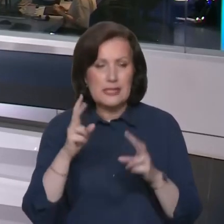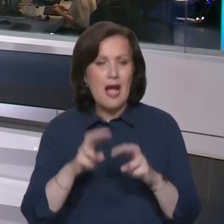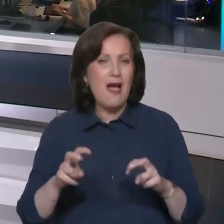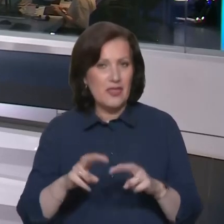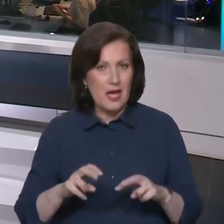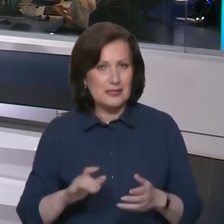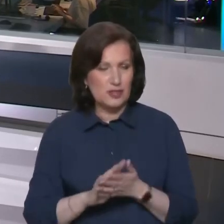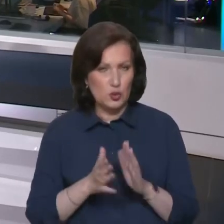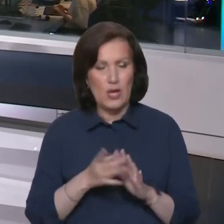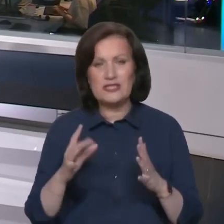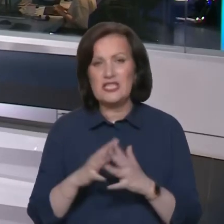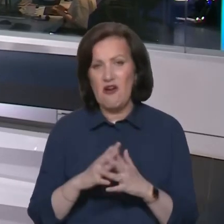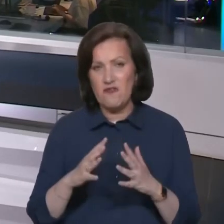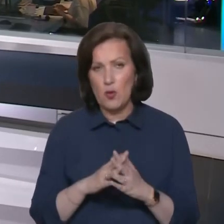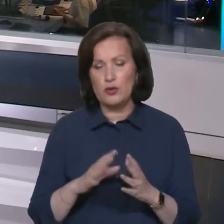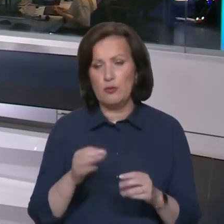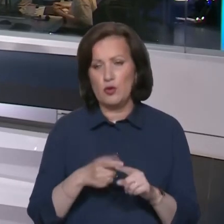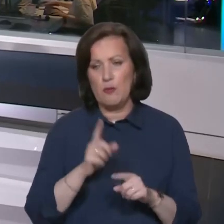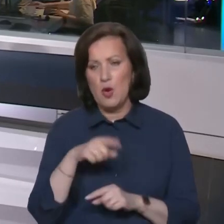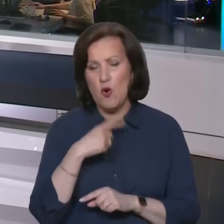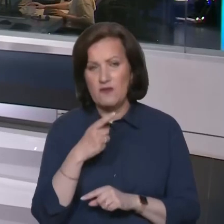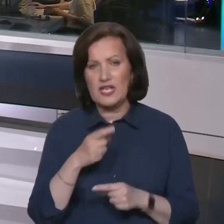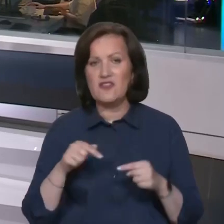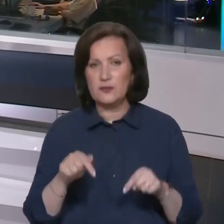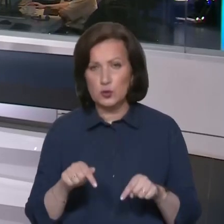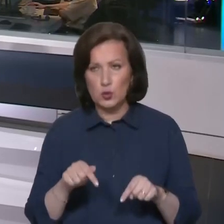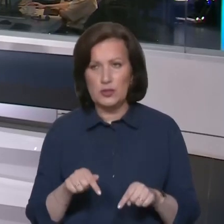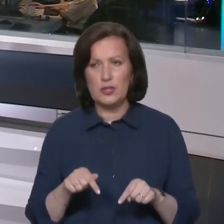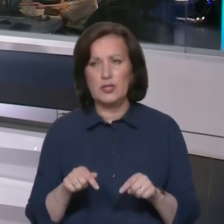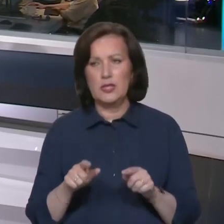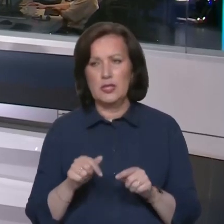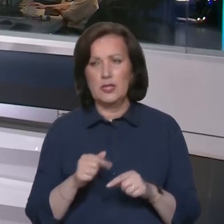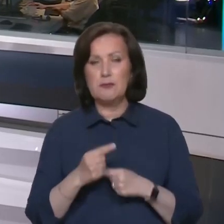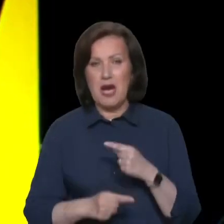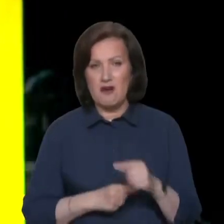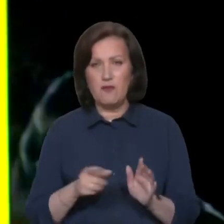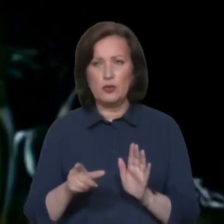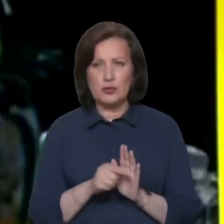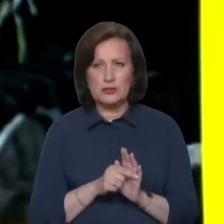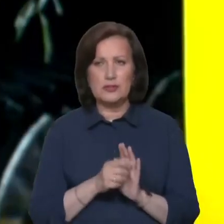аналіз ситуації на фронті. Про нього ми говорили в студії з марафону з